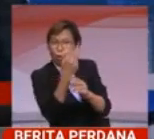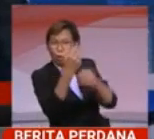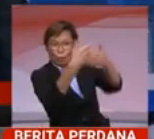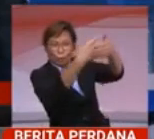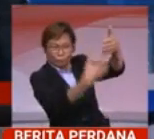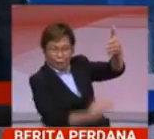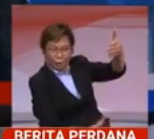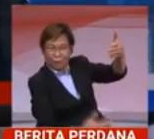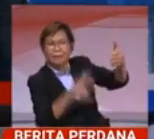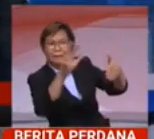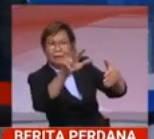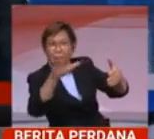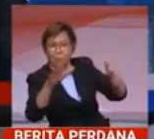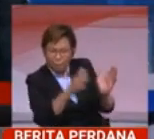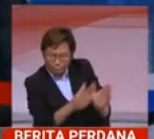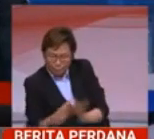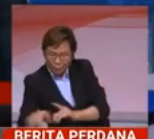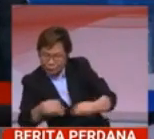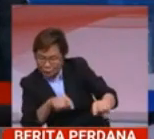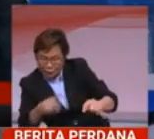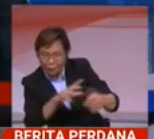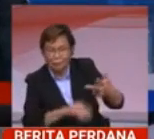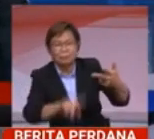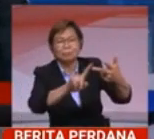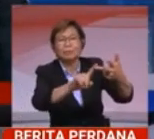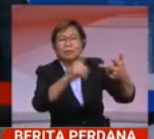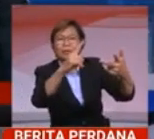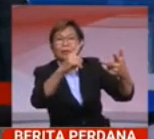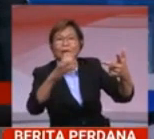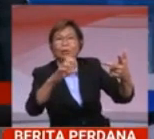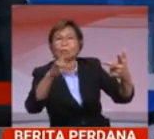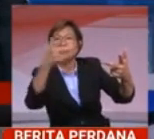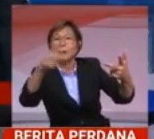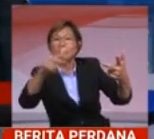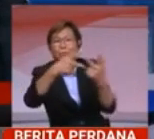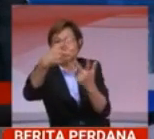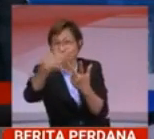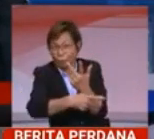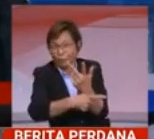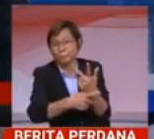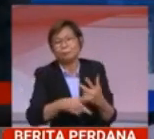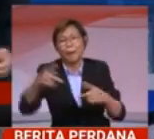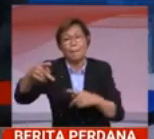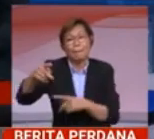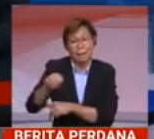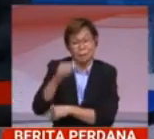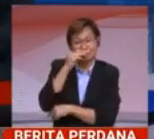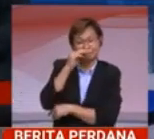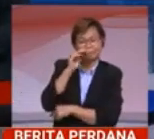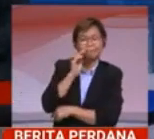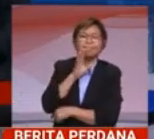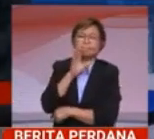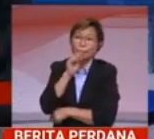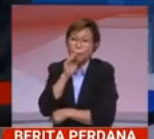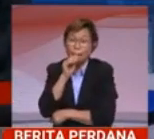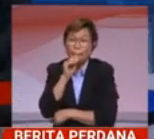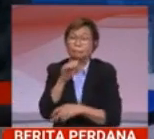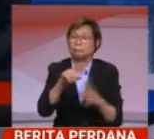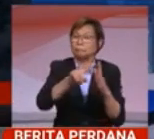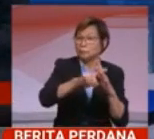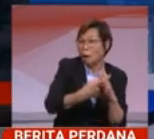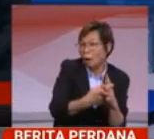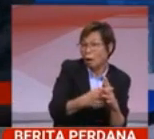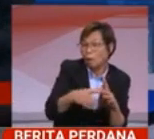strategi, 35 pelan tindakan dan 113 program. Menurut Perdana Menteri Tan Sri Muhyiddin Yassin,